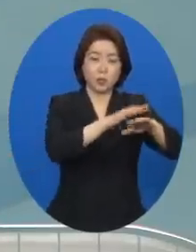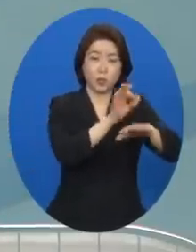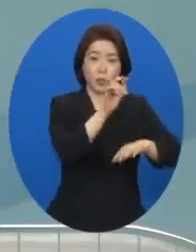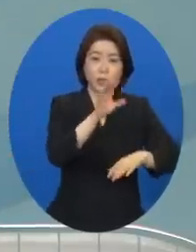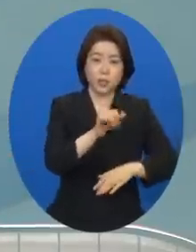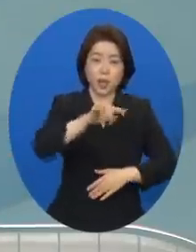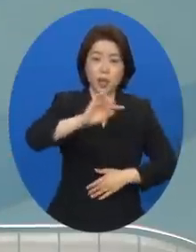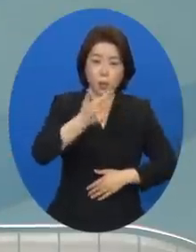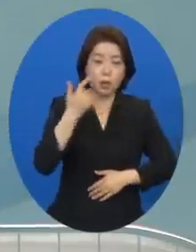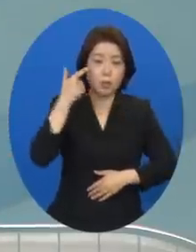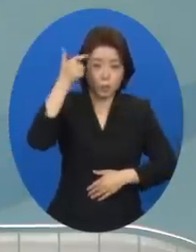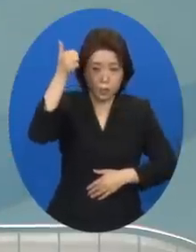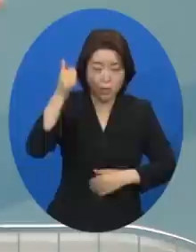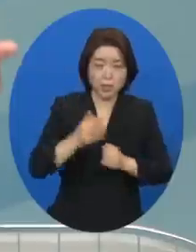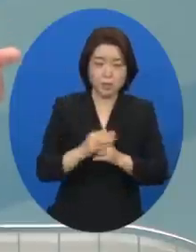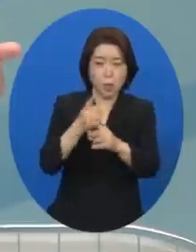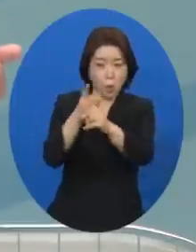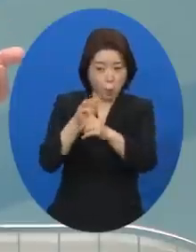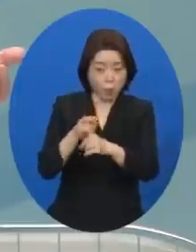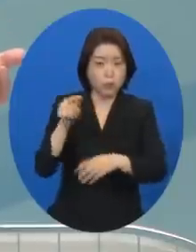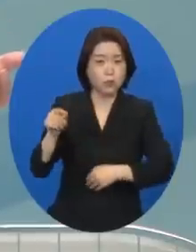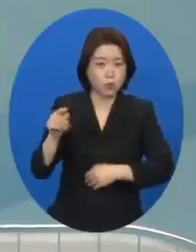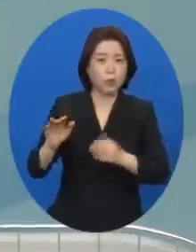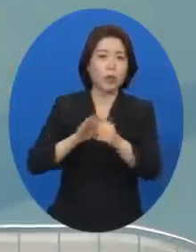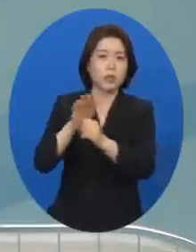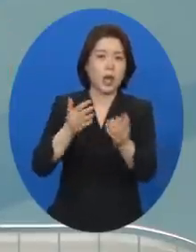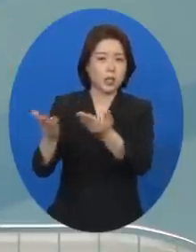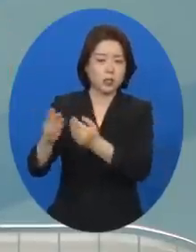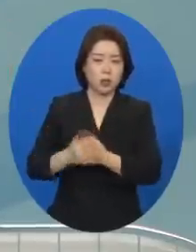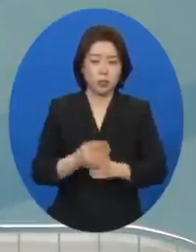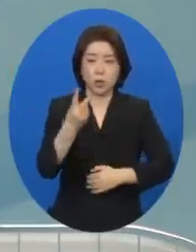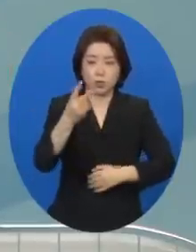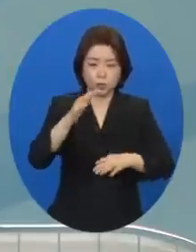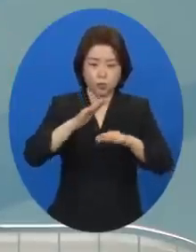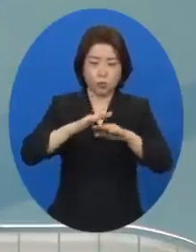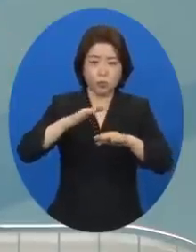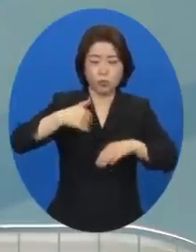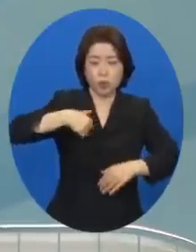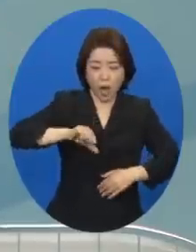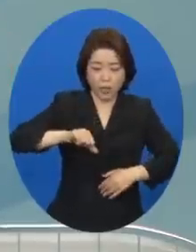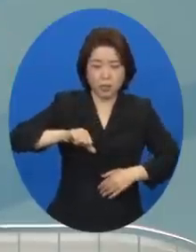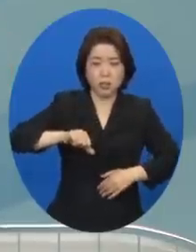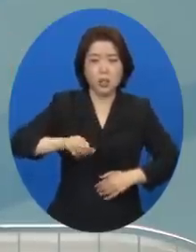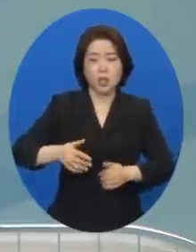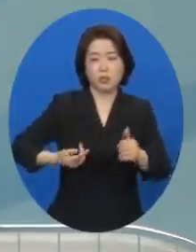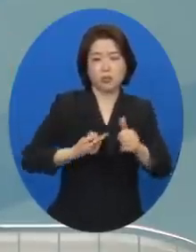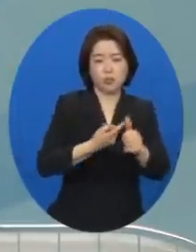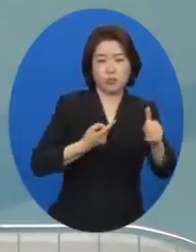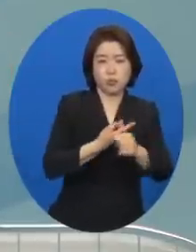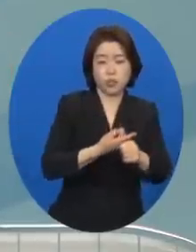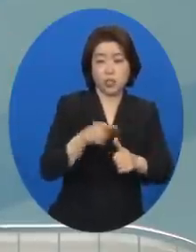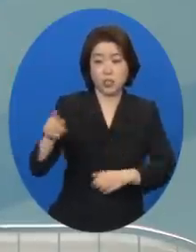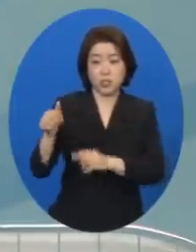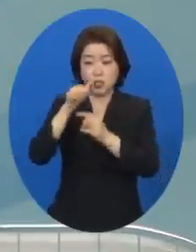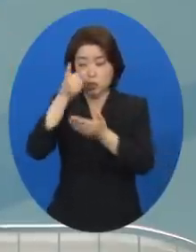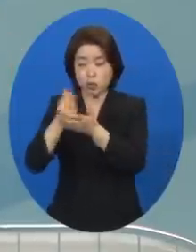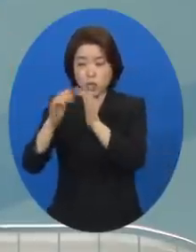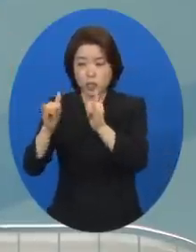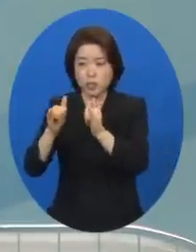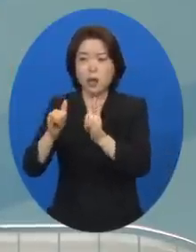원수도 사랑했어요 두 아들 죽인 원수를 양자 삼아 써요 그 어떻게